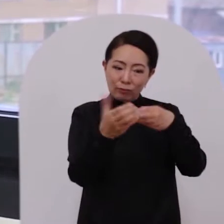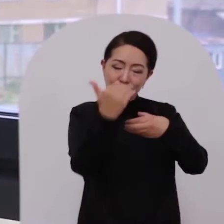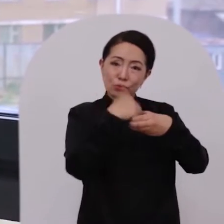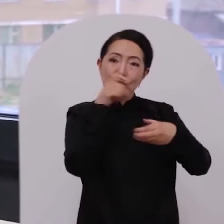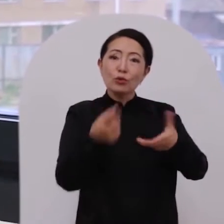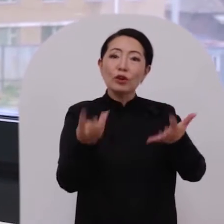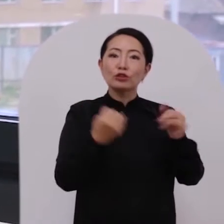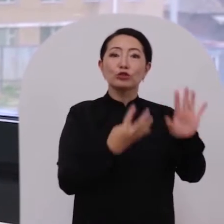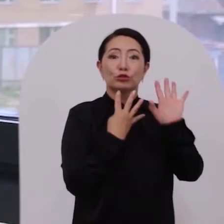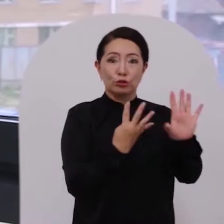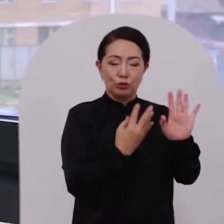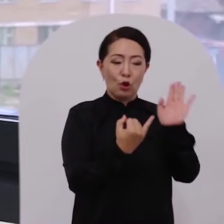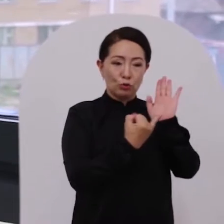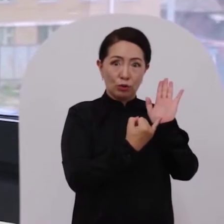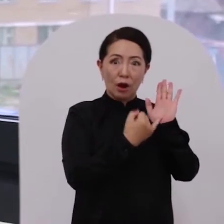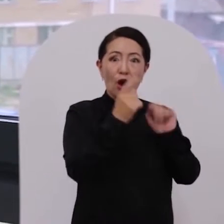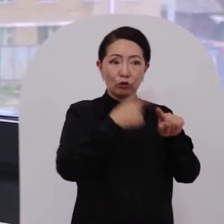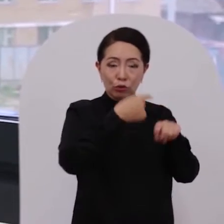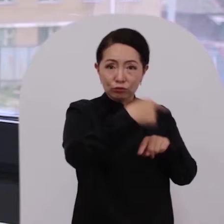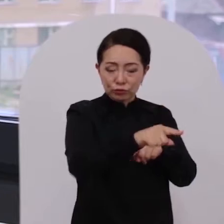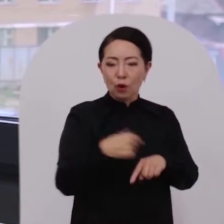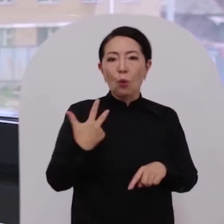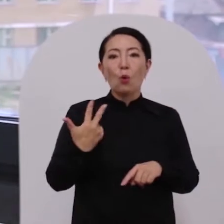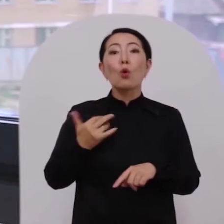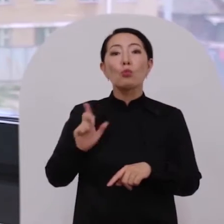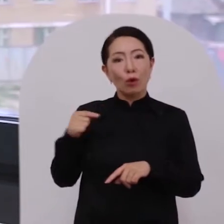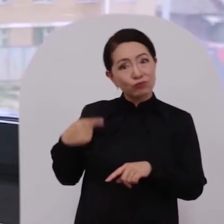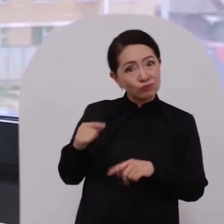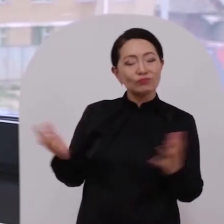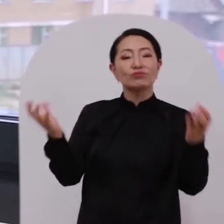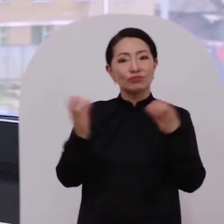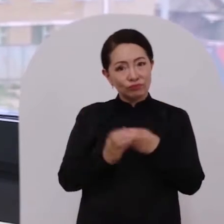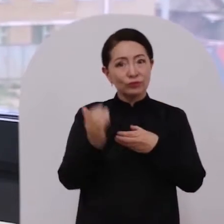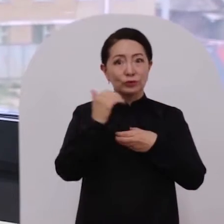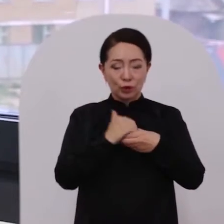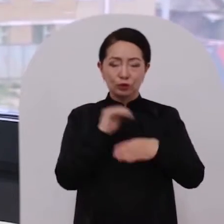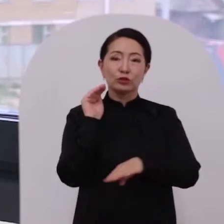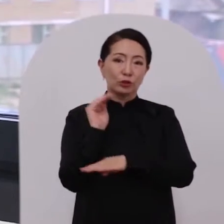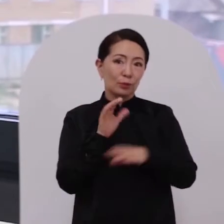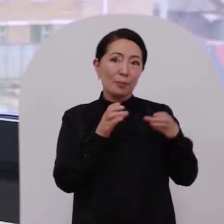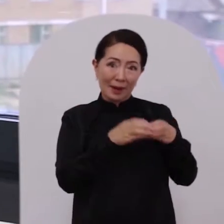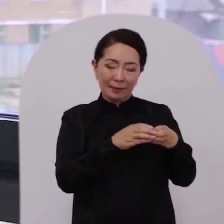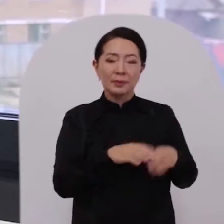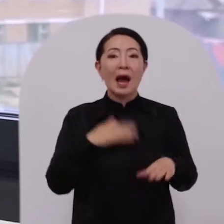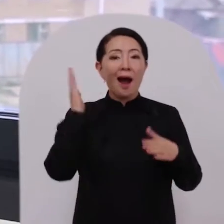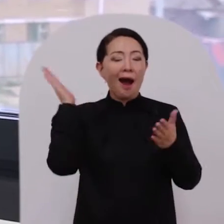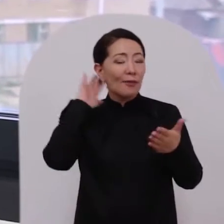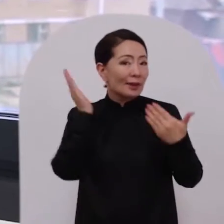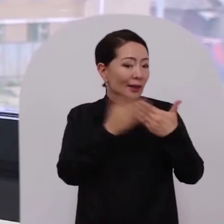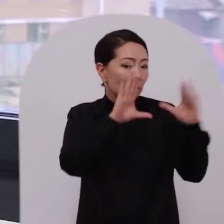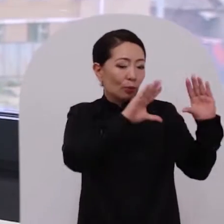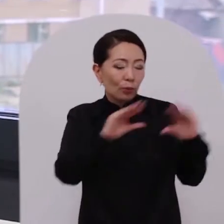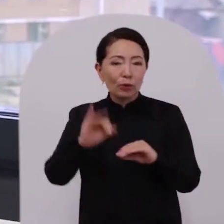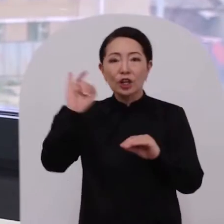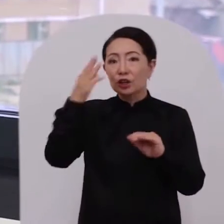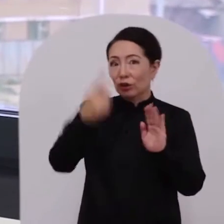Манай баг 9 хүний бүрэлдэхүүнтэй 6 орнотгаас 3 Улаанбаатар хотыг төлөөлөн оролцож байгаа. Бидний хувьд бол авилгыг